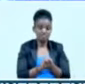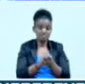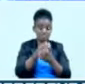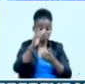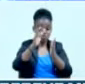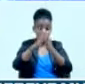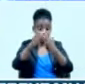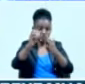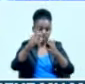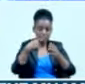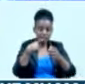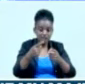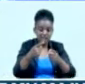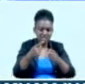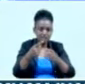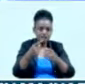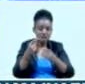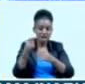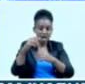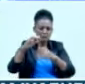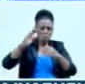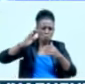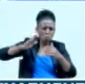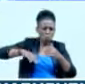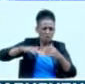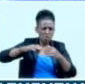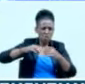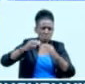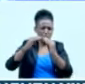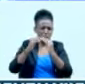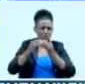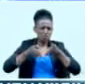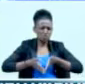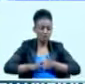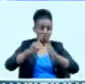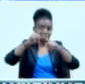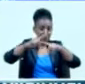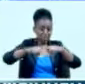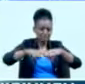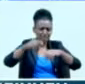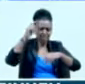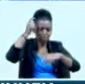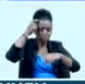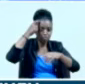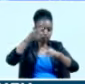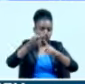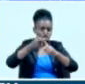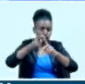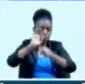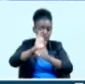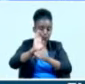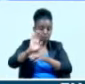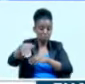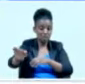abatuye umujyi wa Kigali bavuga ko kuba baraje myanya y'inyuma mu kwitabira kuboneza urubyaro ngo biterwa na bamwe bagifite imyumvire ishingiye ku myemerere